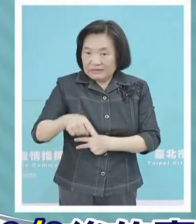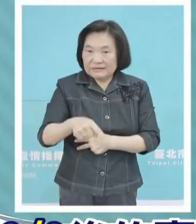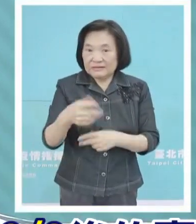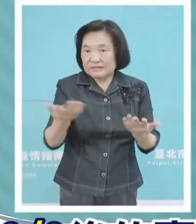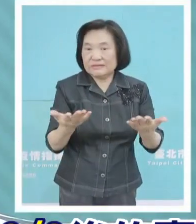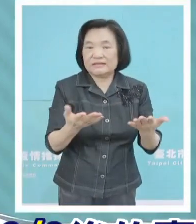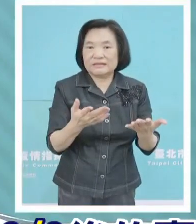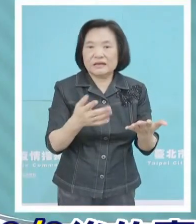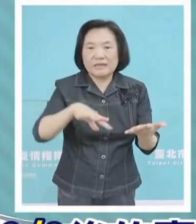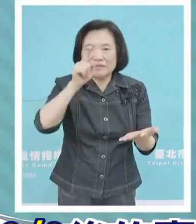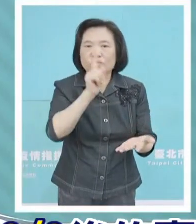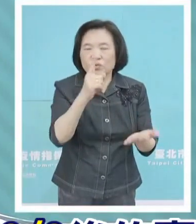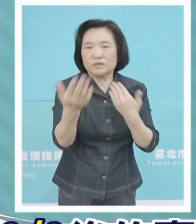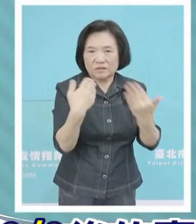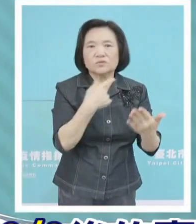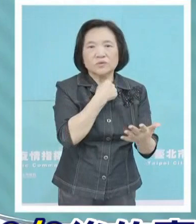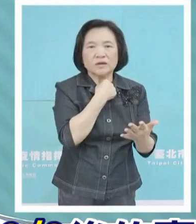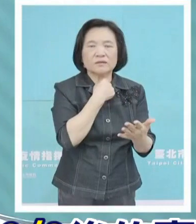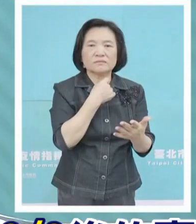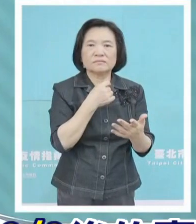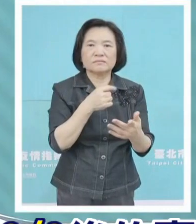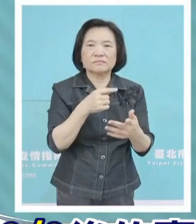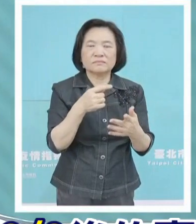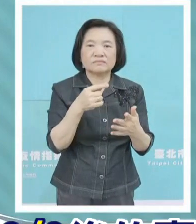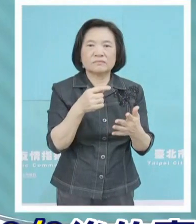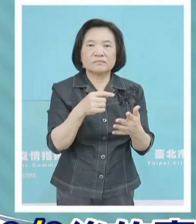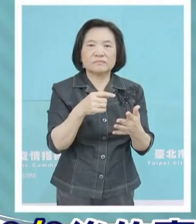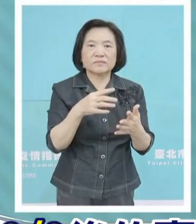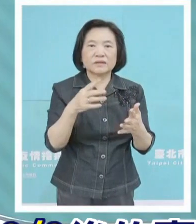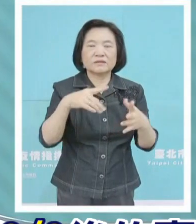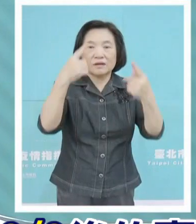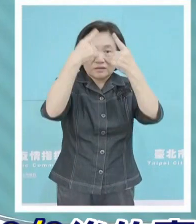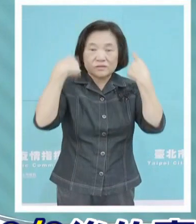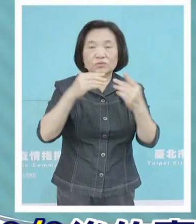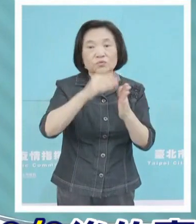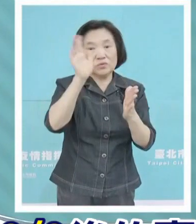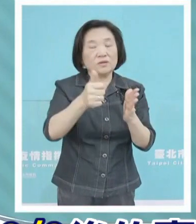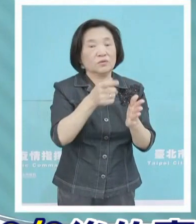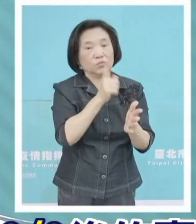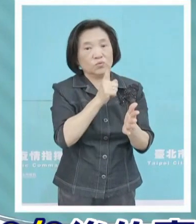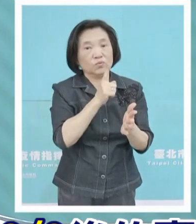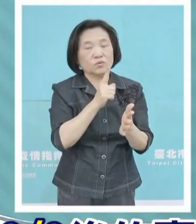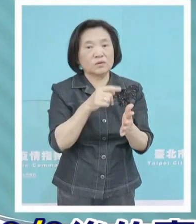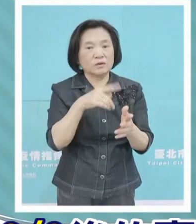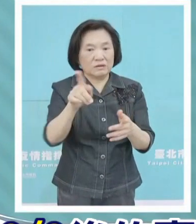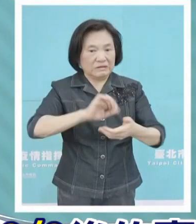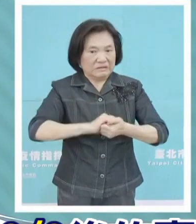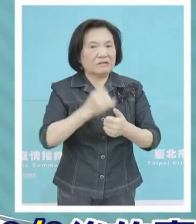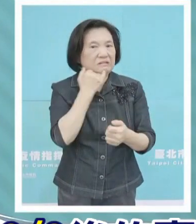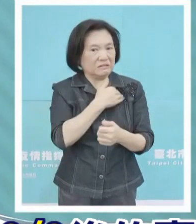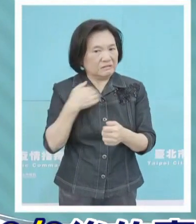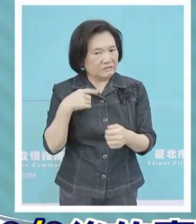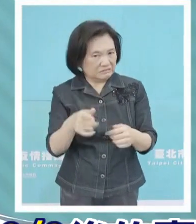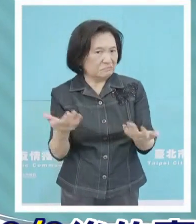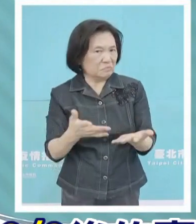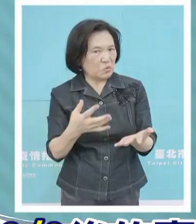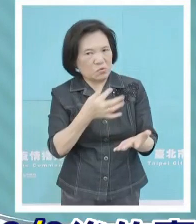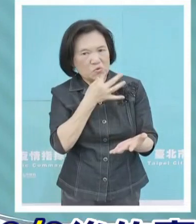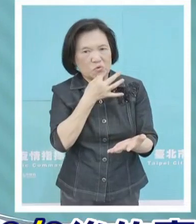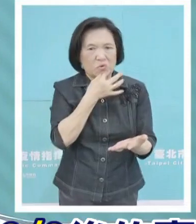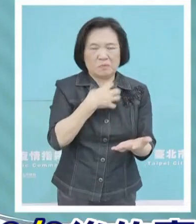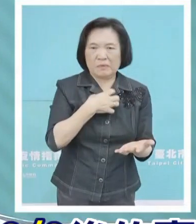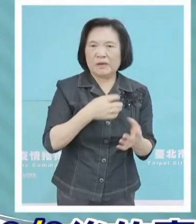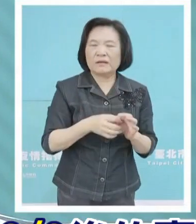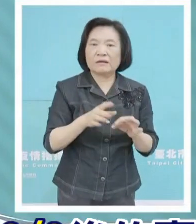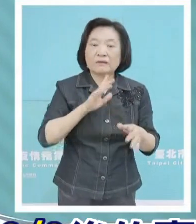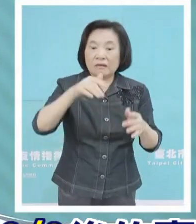那周宇秀局长也说完全赞同这会是风波，所以下面我又讲了，我有曾经回过好心肝，卫生局